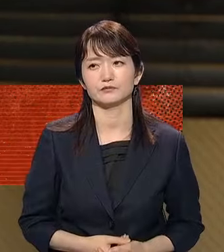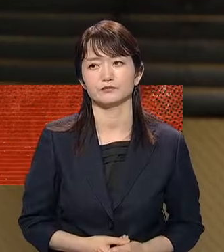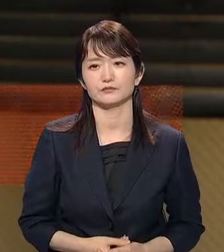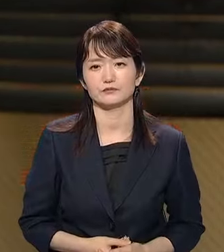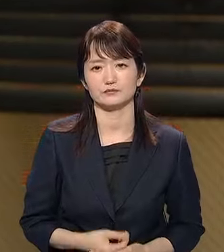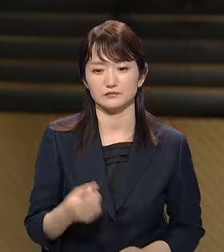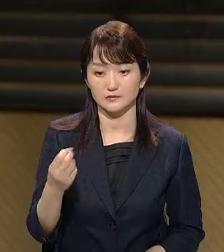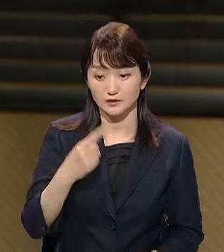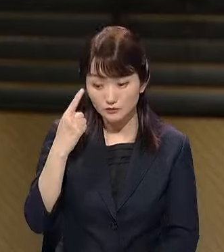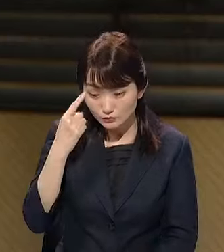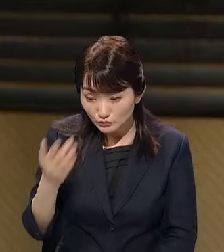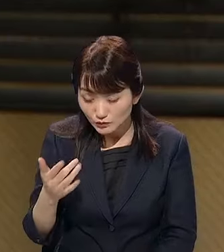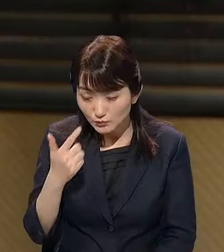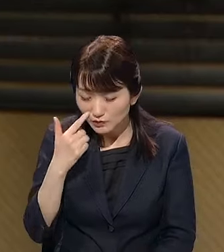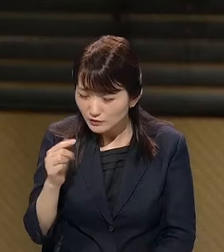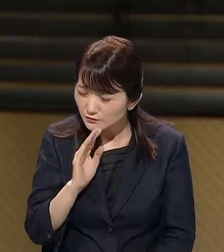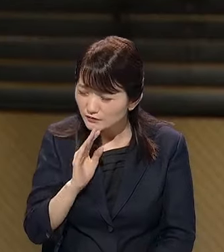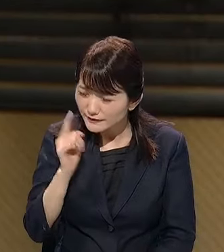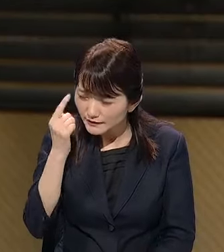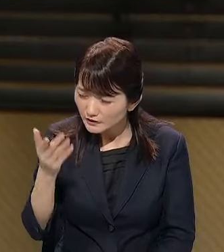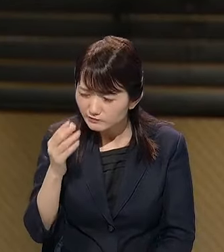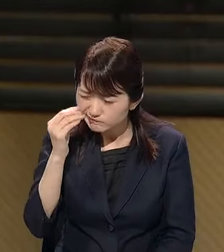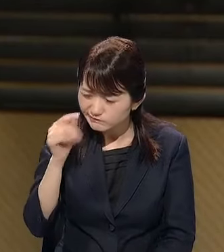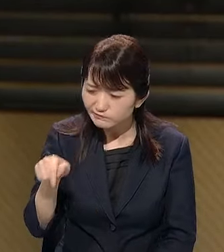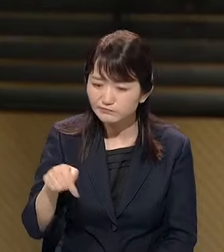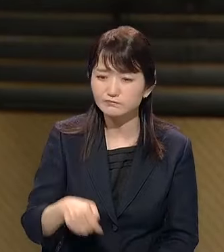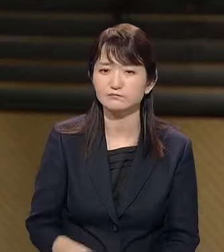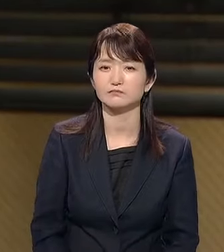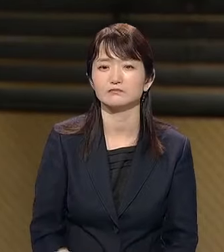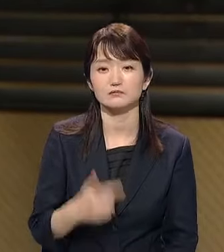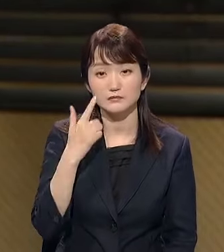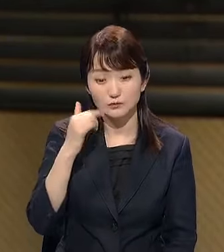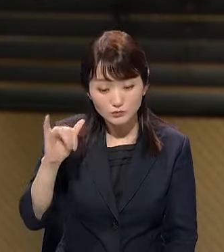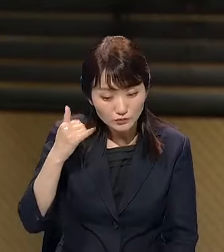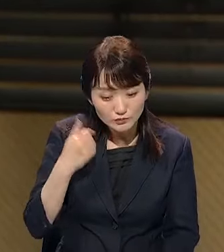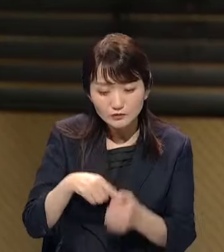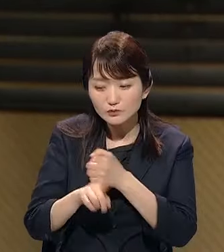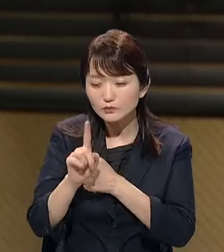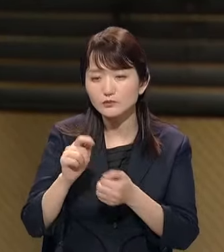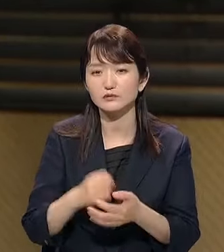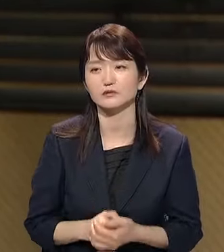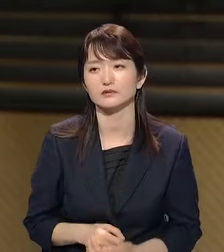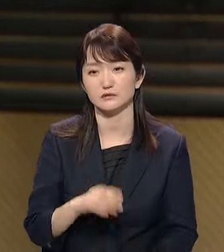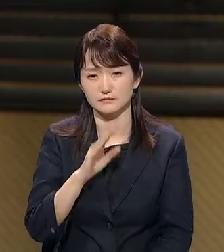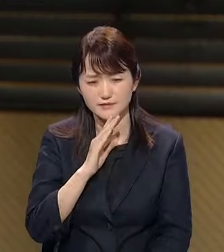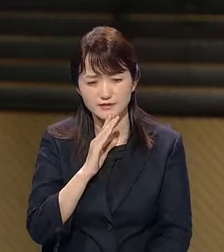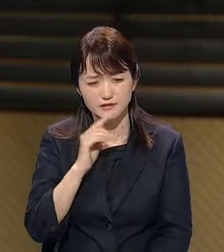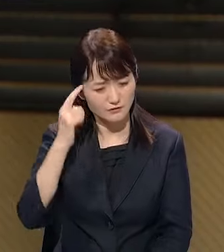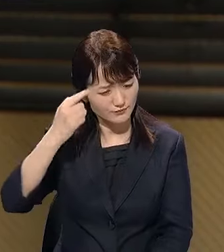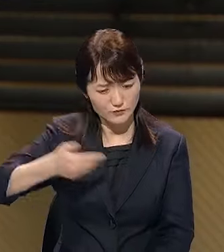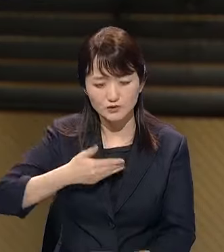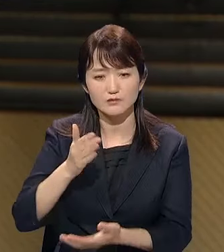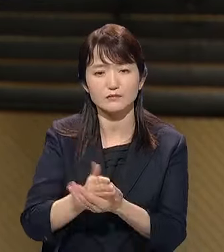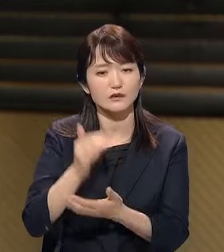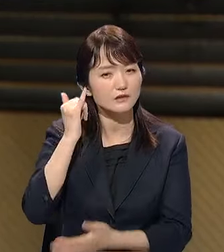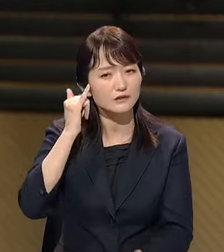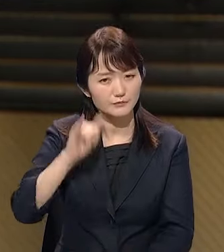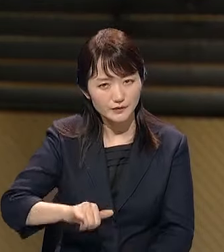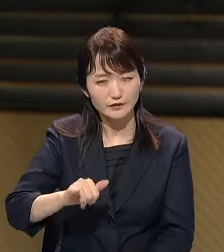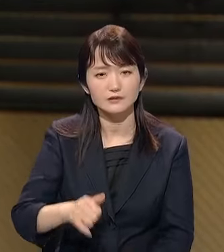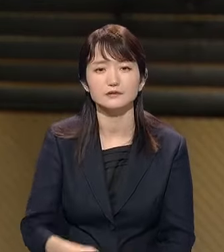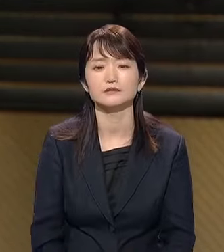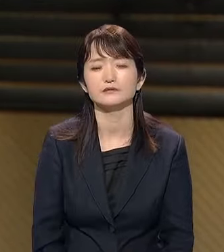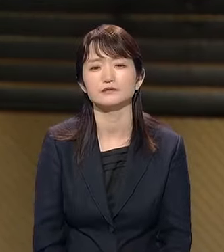아버지가 맞냐고 우리 계속 질문해요. 좀 이상하잖아요. 예. 아버지 저 전화를 왜 받습니까? 맞다. 더 이상 묻지 말라 하고 전화를 끊어버린